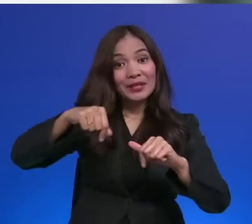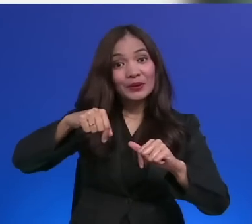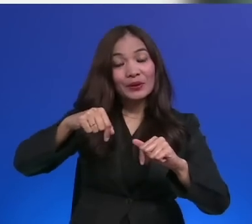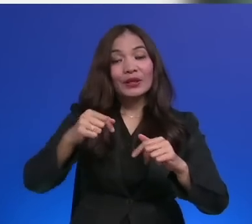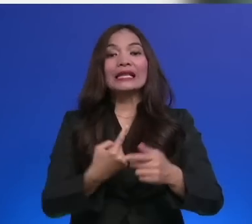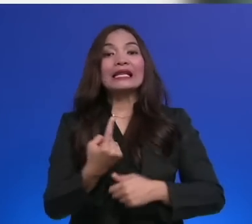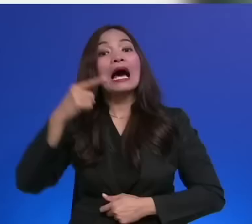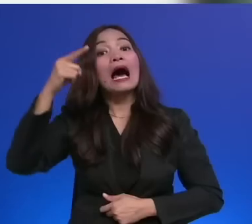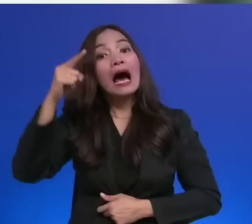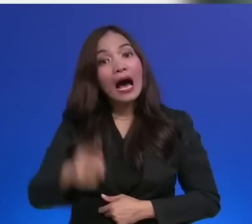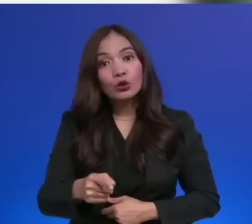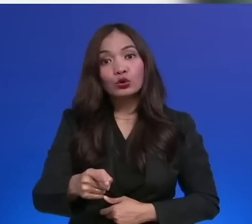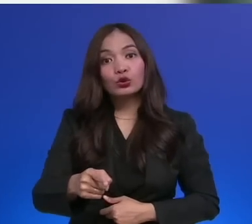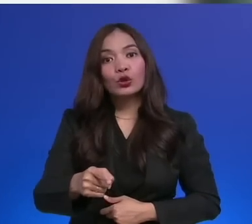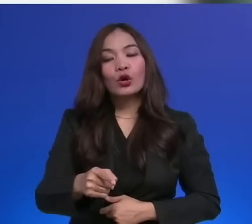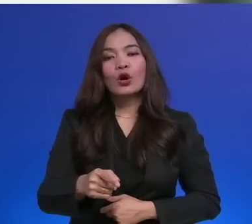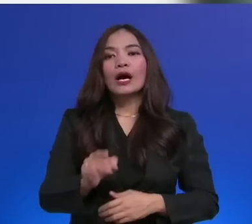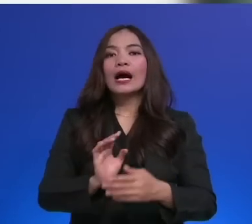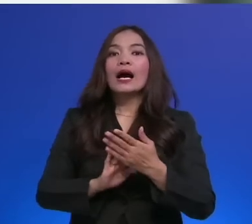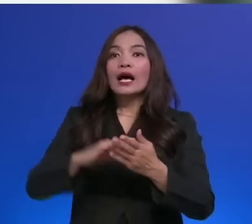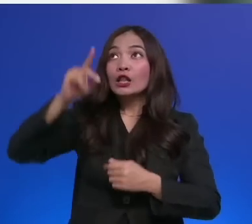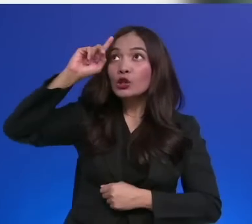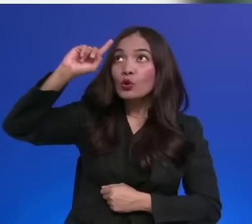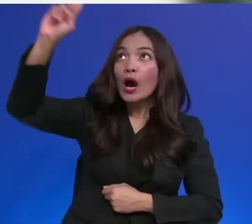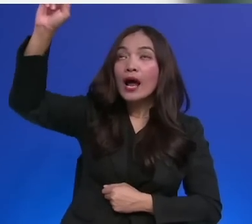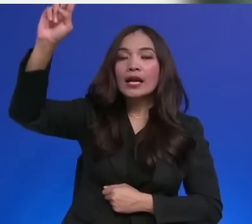kita harus melibatkan Tuhan.